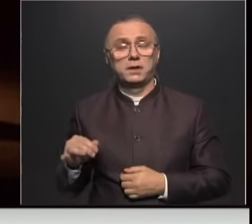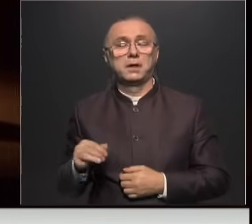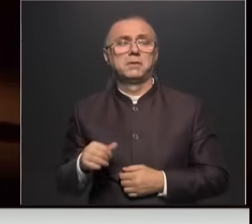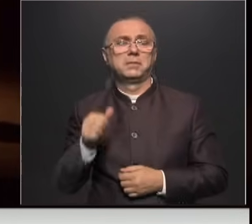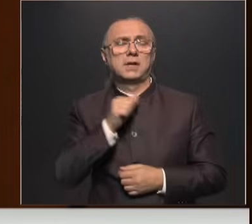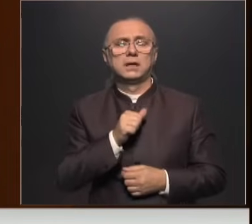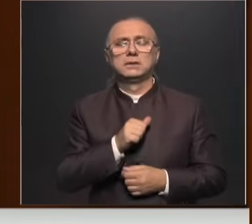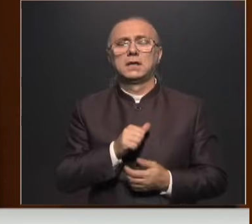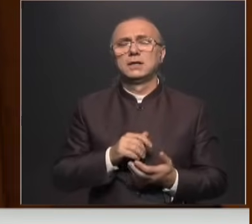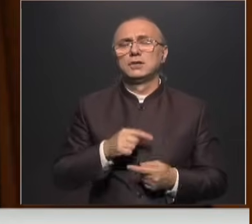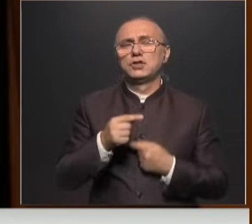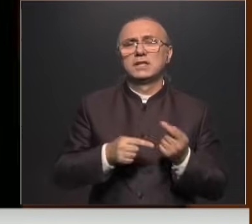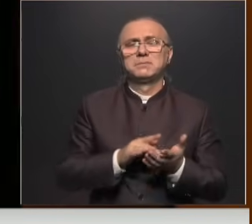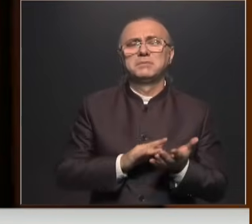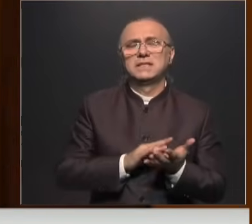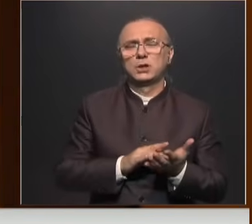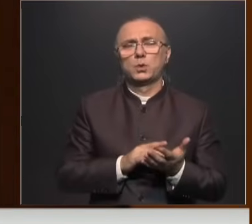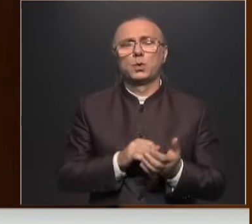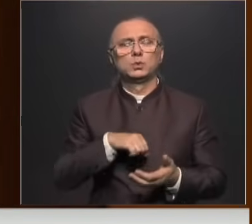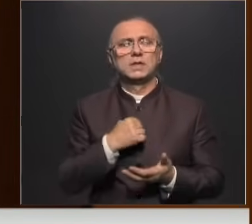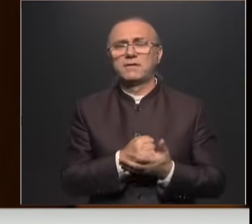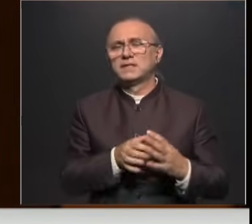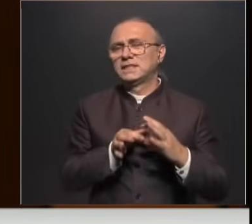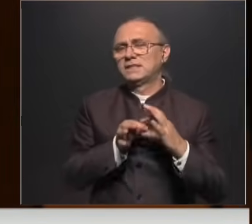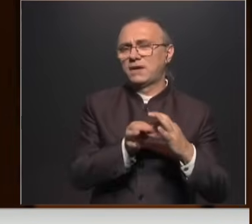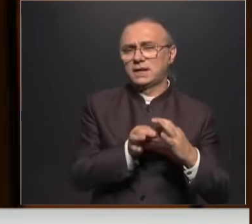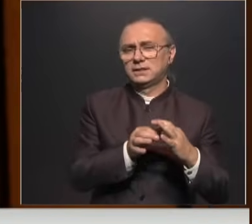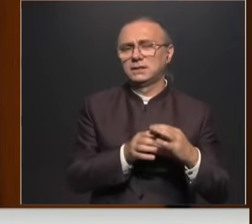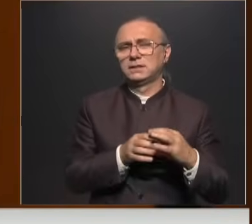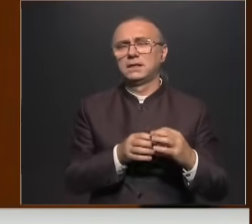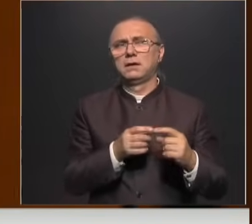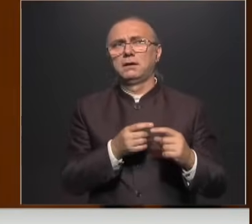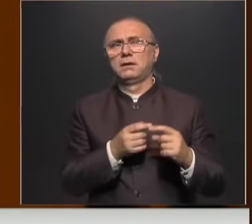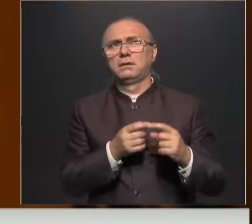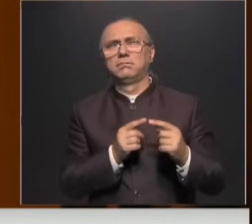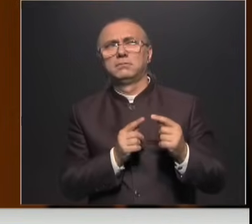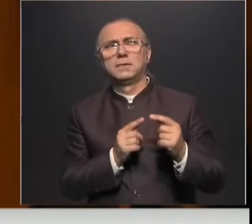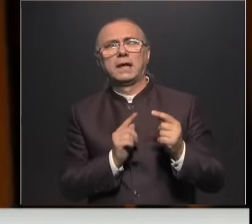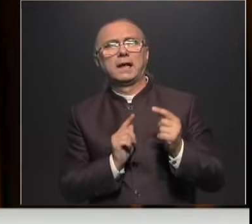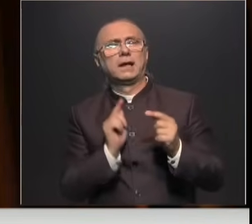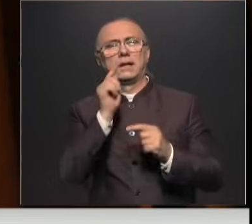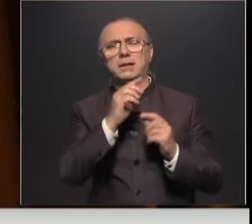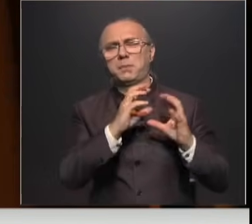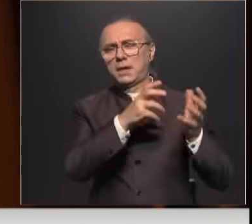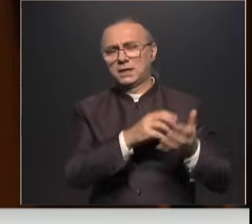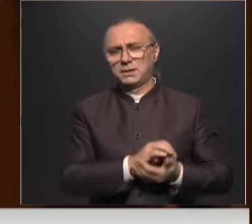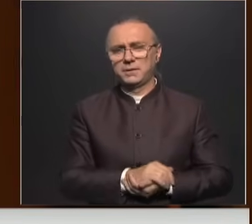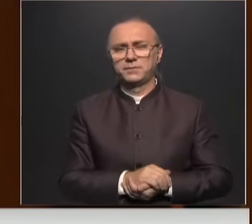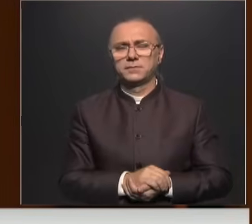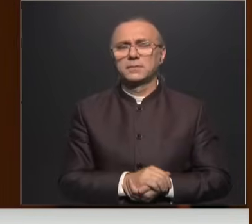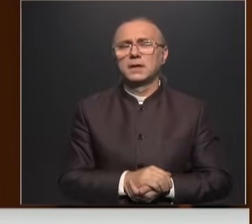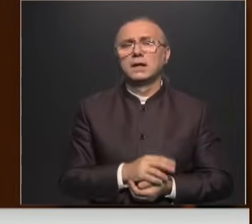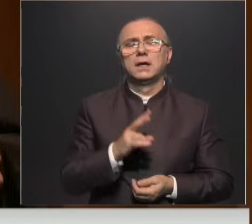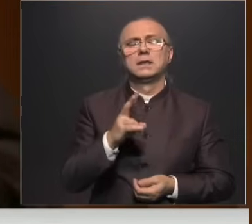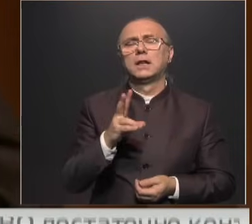попыткам установить связь с этими как бы неотмирными силами. Некоторые из них утверждают, что НЛО прилетают не